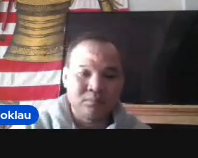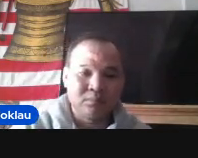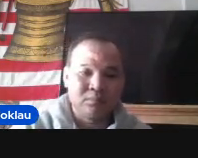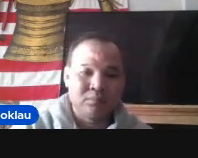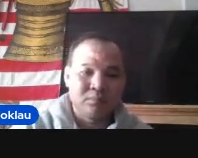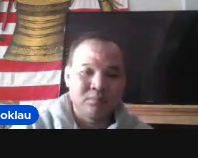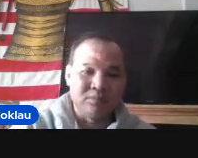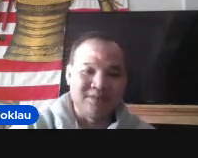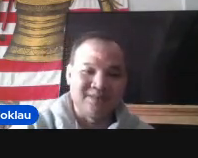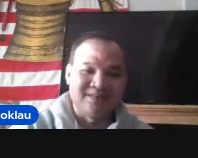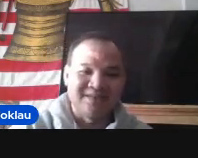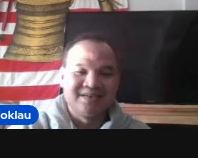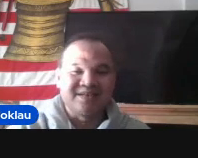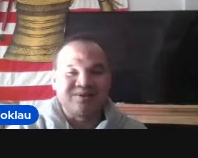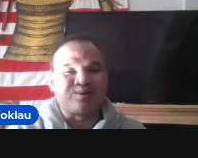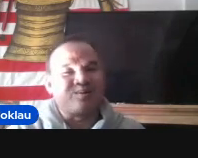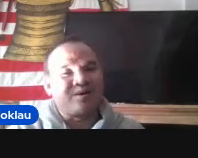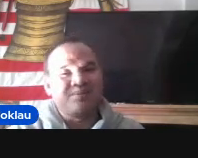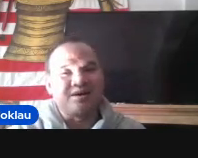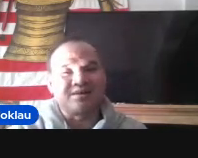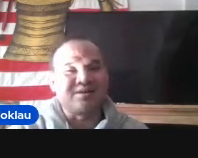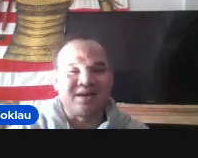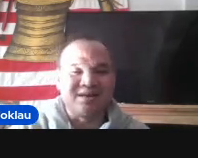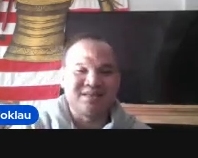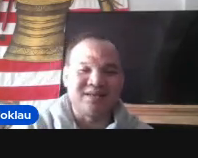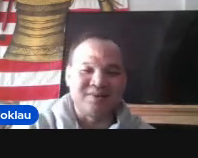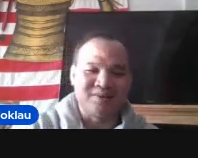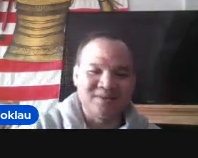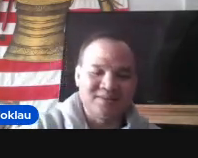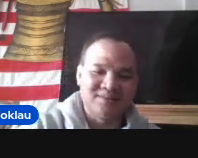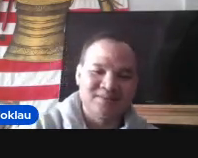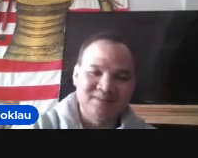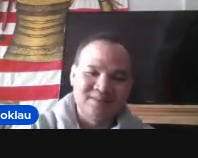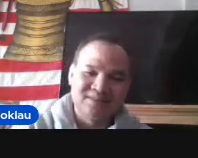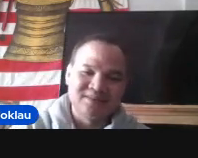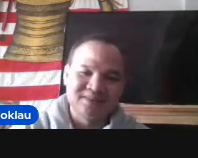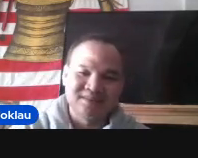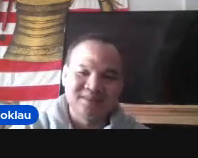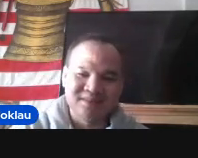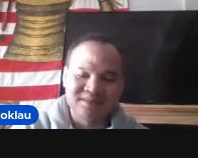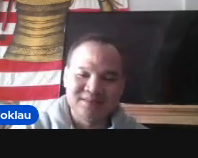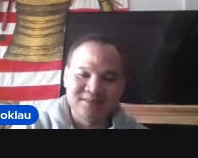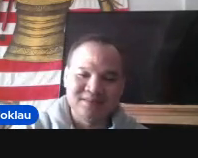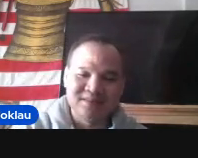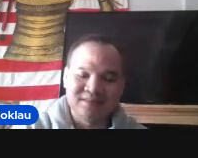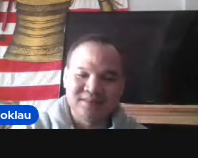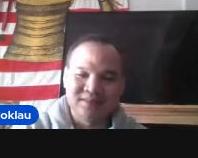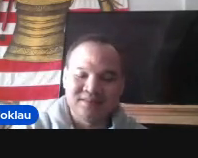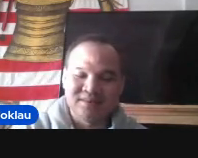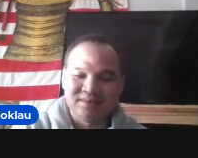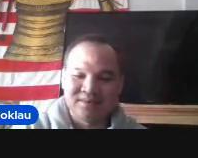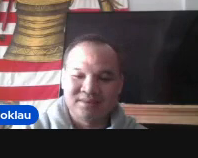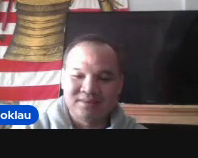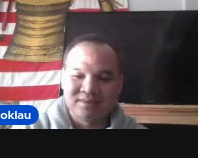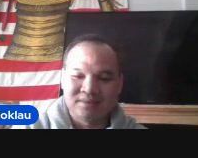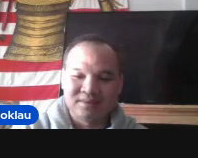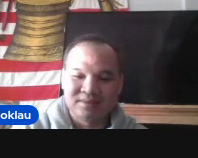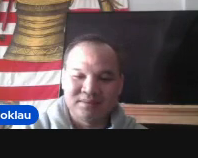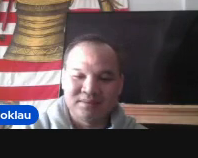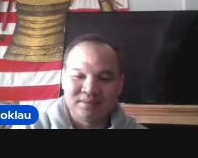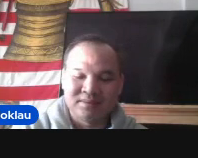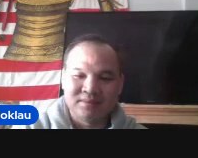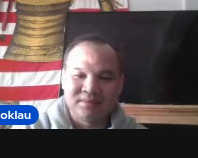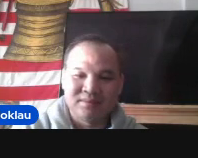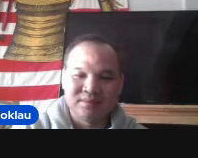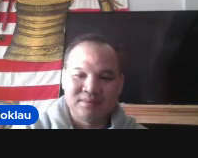ป็นช่วงๆกันแล้วกันนะครับว่าจะไปกันได้ยังไงแต่ทั้งหมดเนี่ยการสู้รบนะครับที่จะ